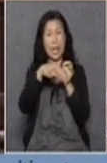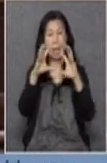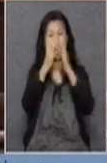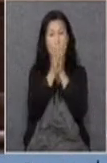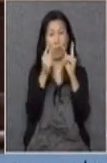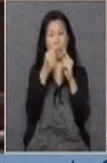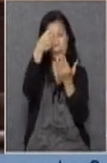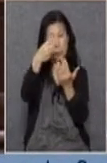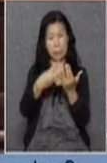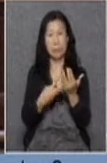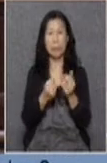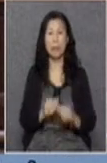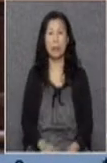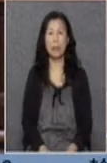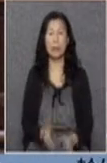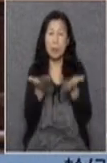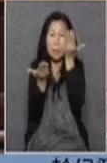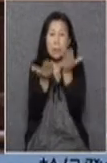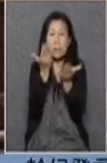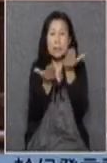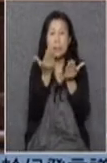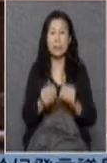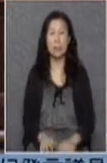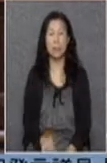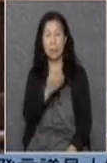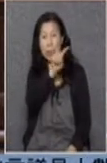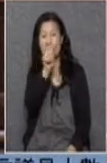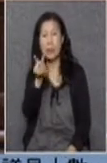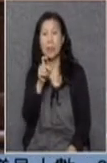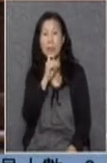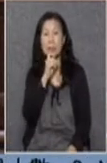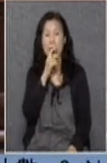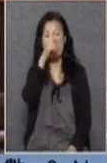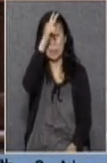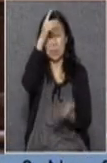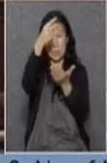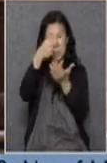都对比之下呢，就会见到施政报告的确